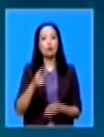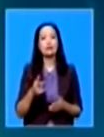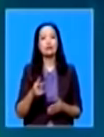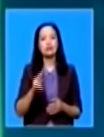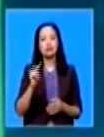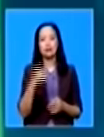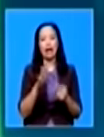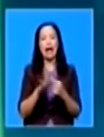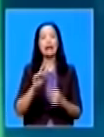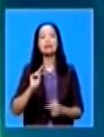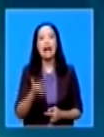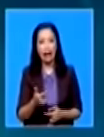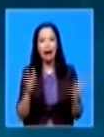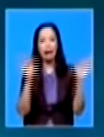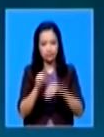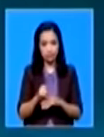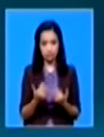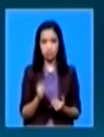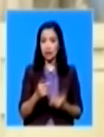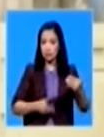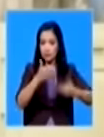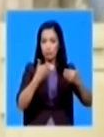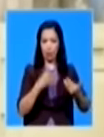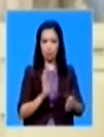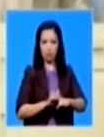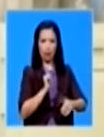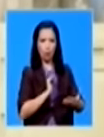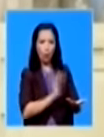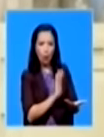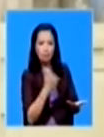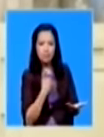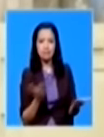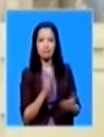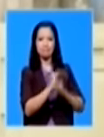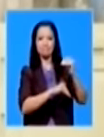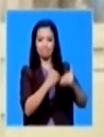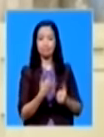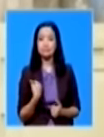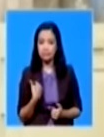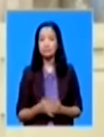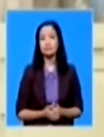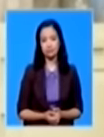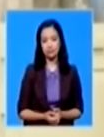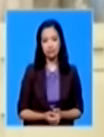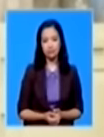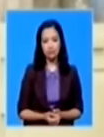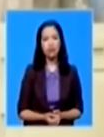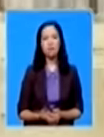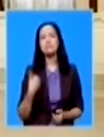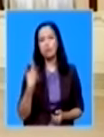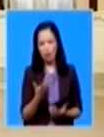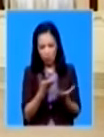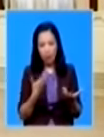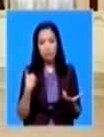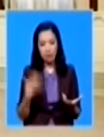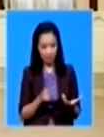งเสริมในกิจกรรมที่มันควรจะส่งเสริมที่เรามีศักยภาพและมีผลมีวัตถุต้นทุนอยู่แล้วเนี่ย